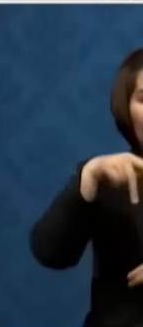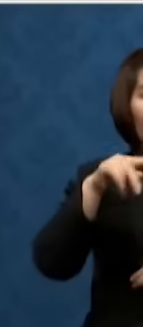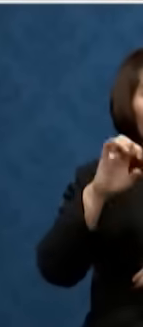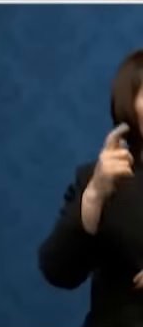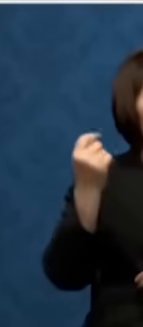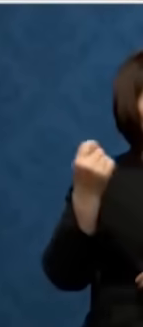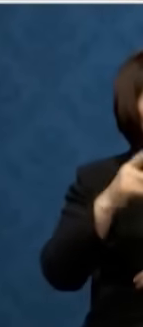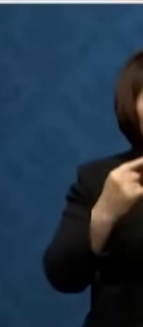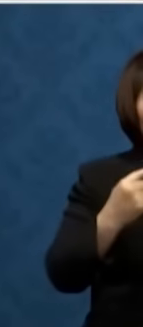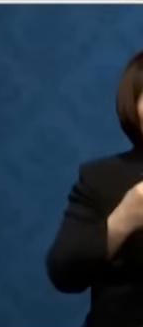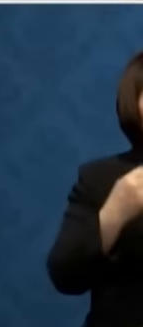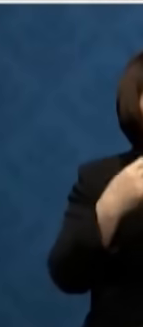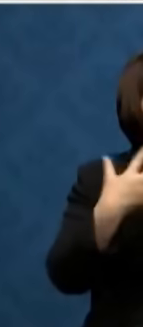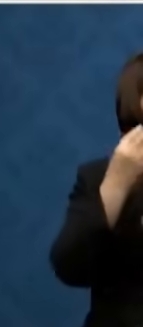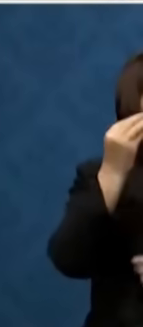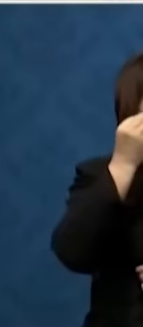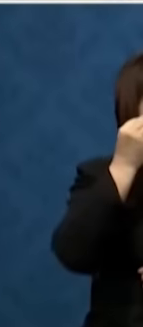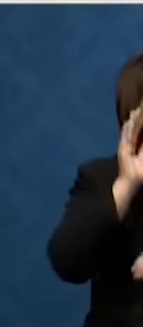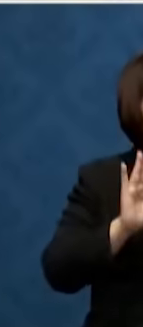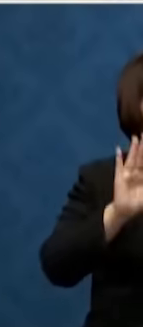ขอผู้รับรองครับ